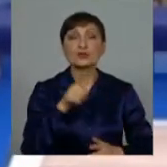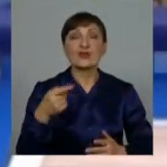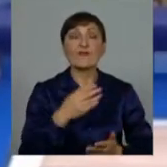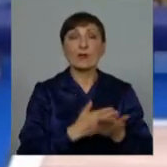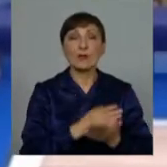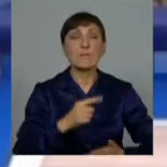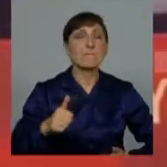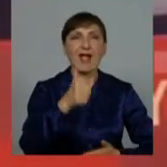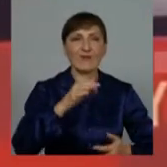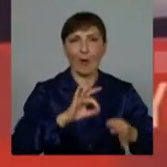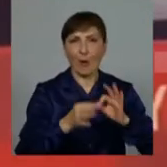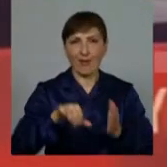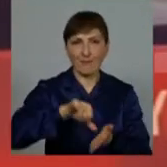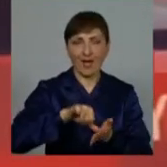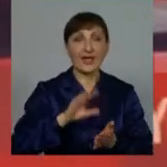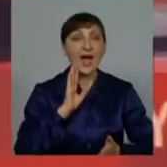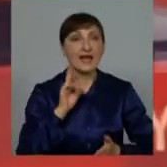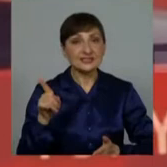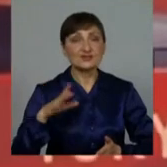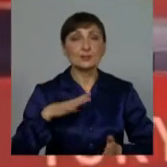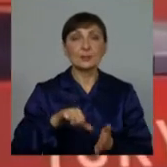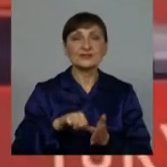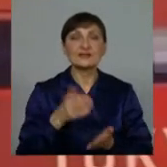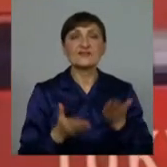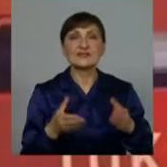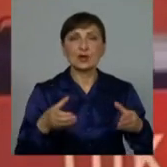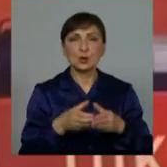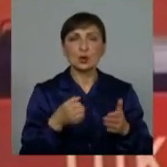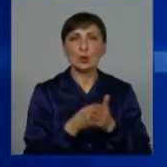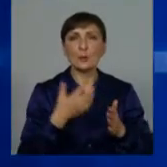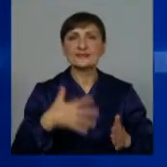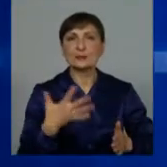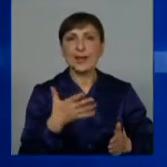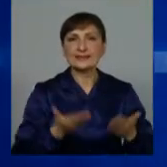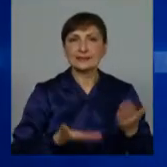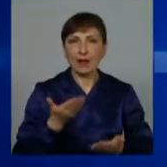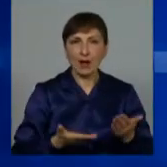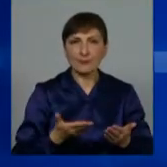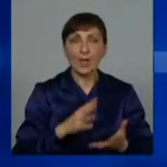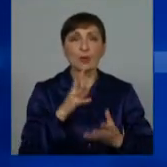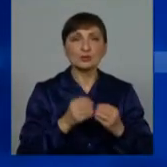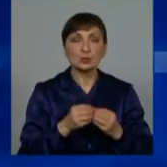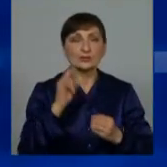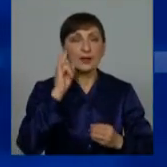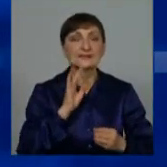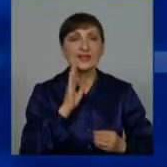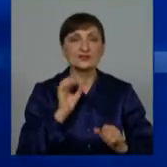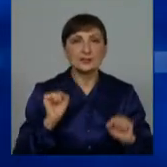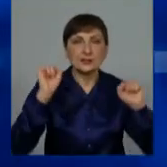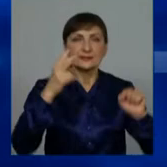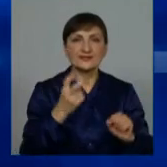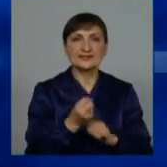это первая Олимпиада. Зульфия Чиншанло была представлена в весовой категории до 55 килограммов. В общей сложности казахстанка